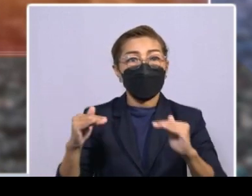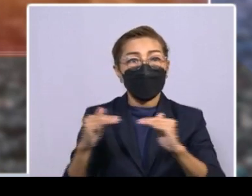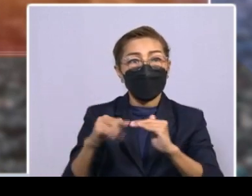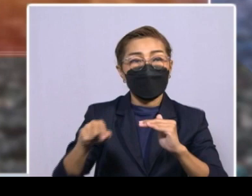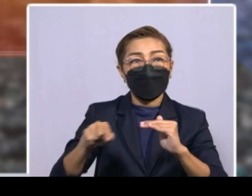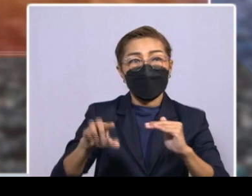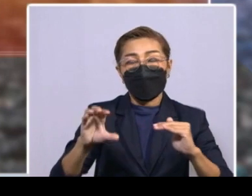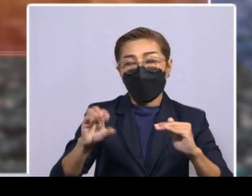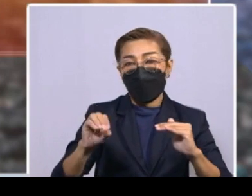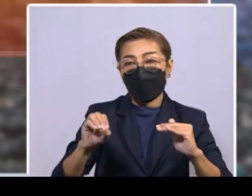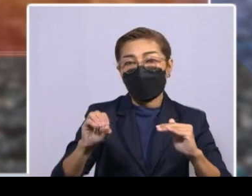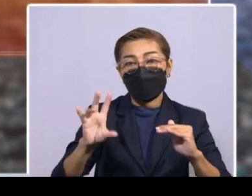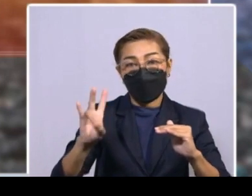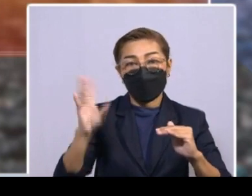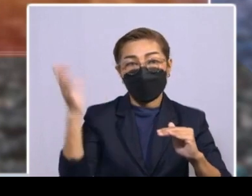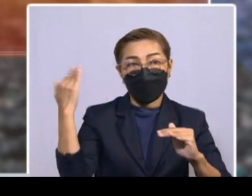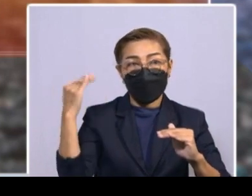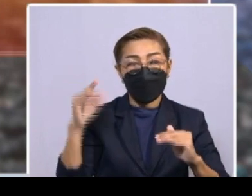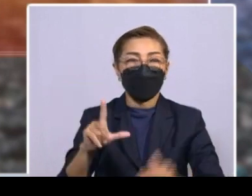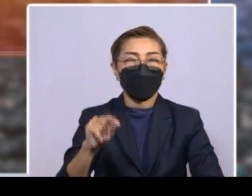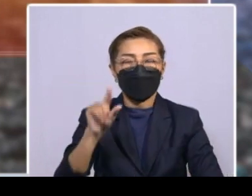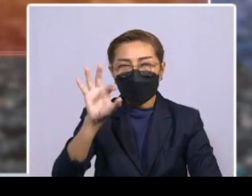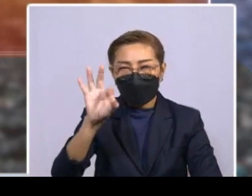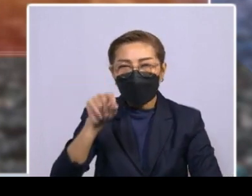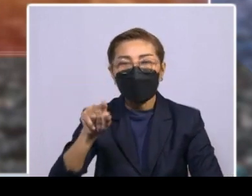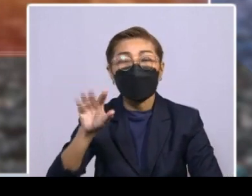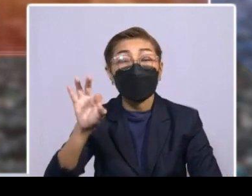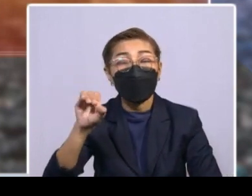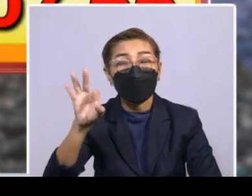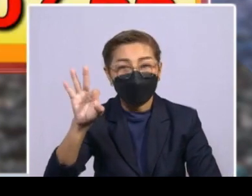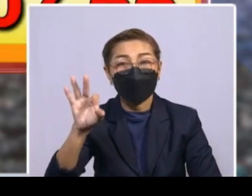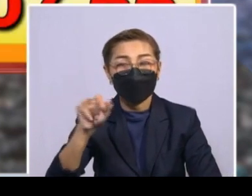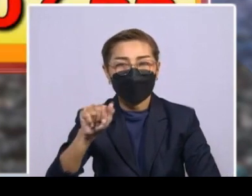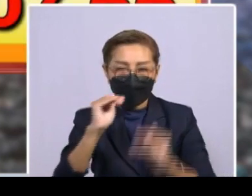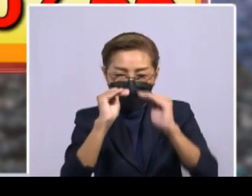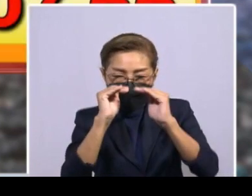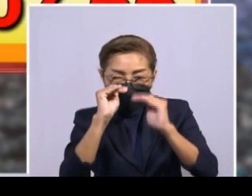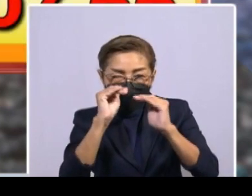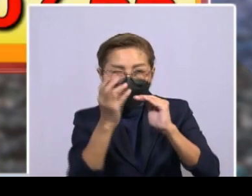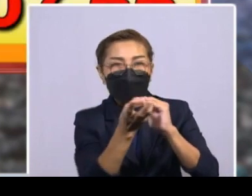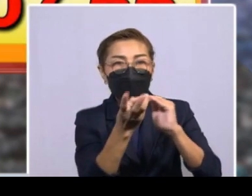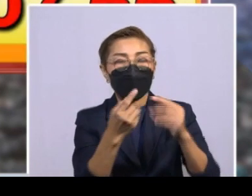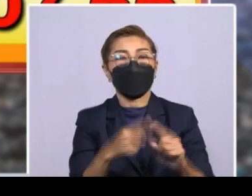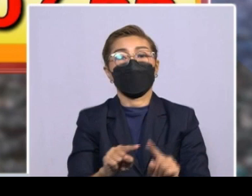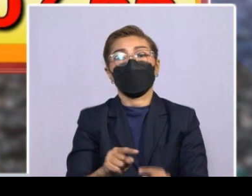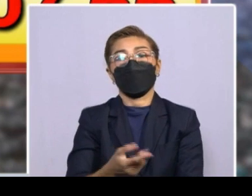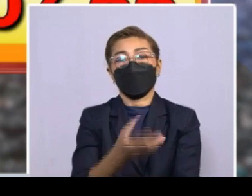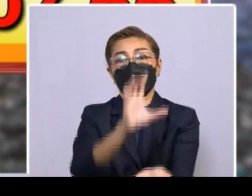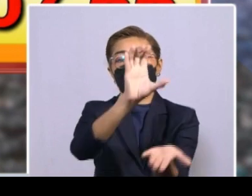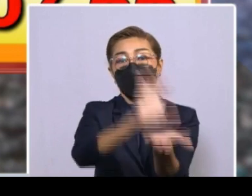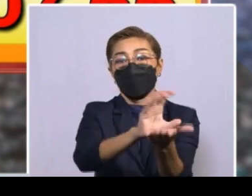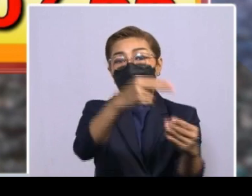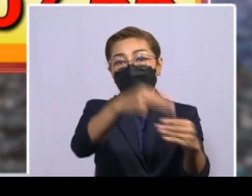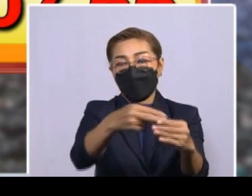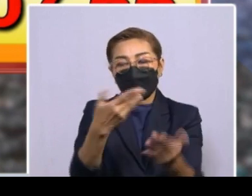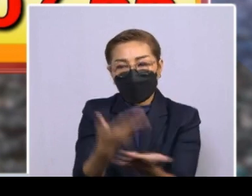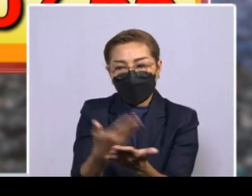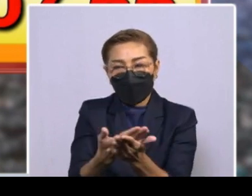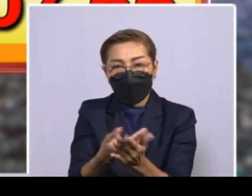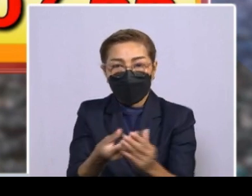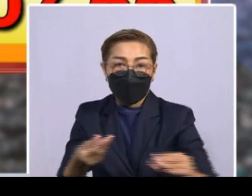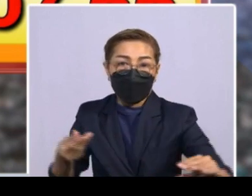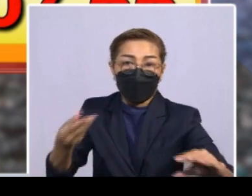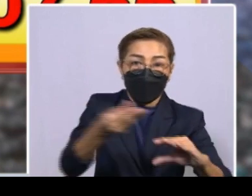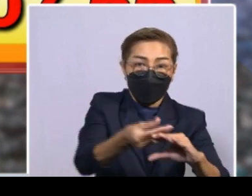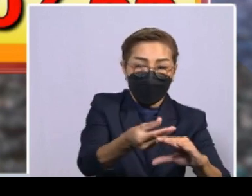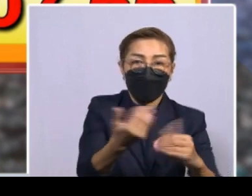นิดเดียวเศษสตางค์เลยนะคะถ้าไปดูเรื่องของการอุดหนุนกองทุนน้ำมันในช่วงนี้หน่อยนะคะอุดหนุนอยู่